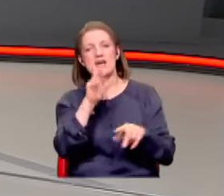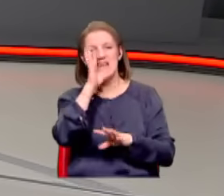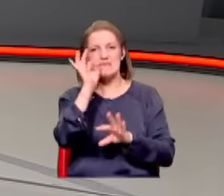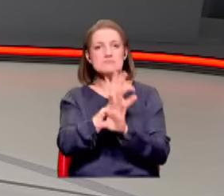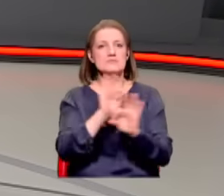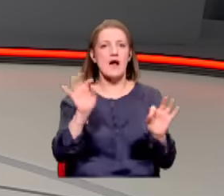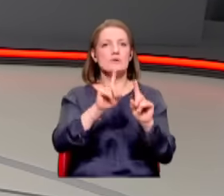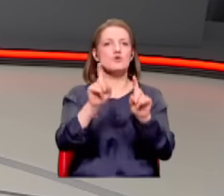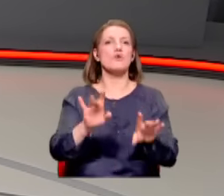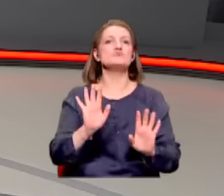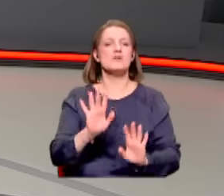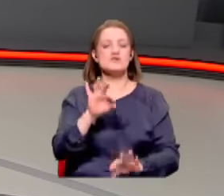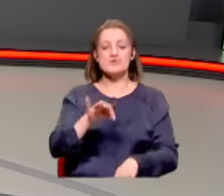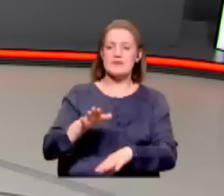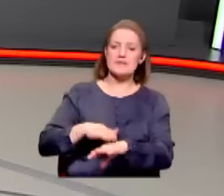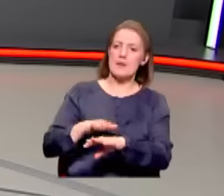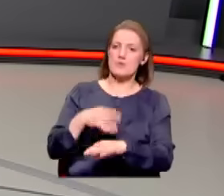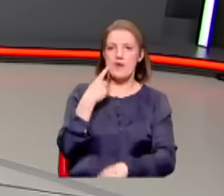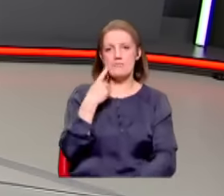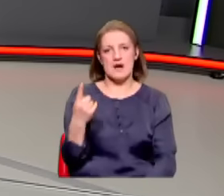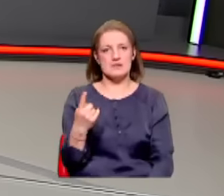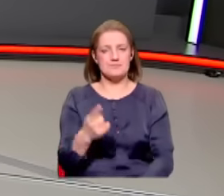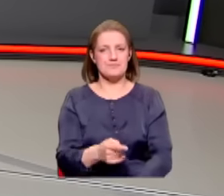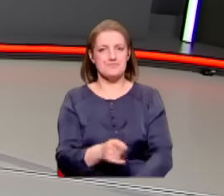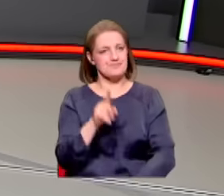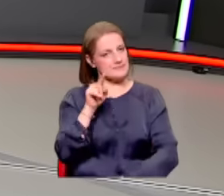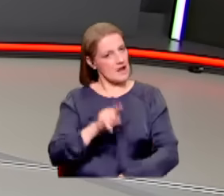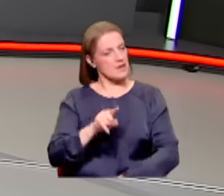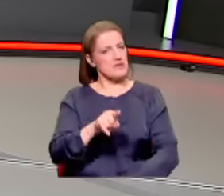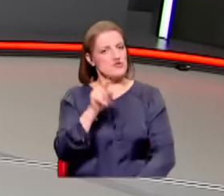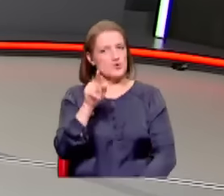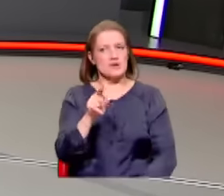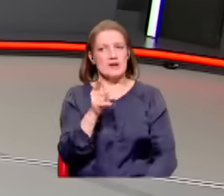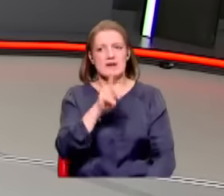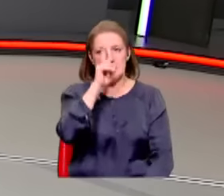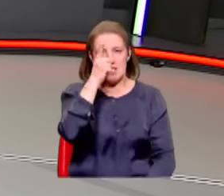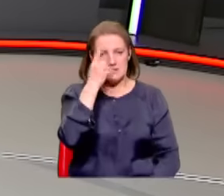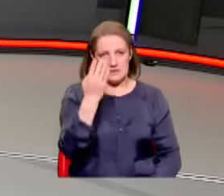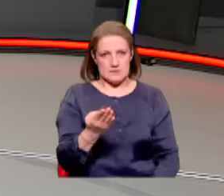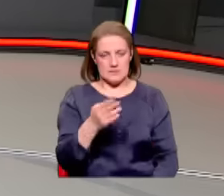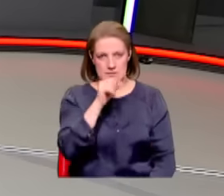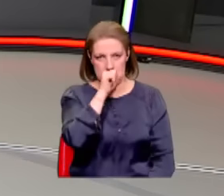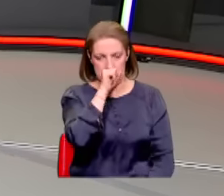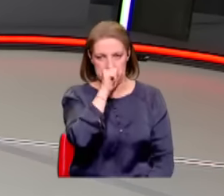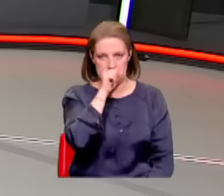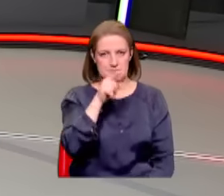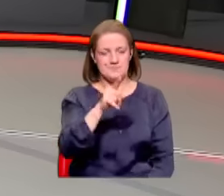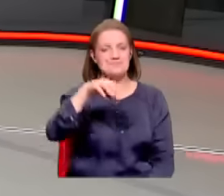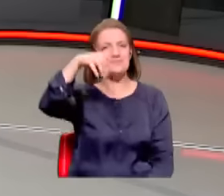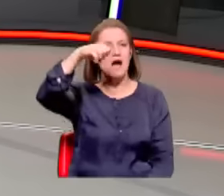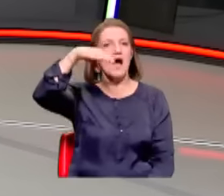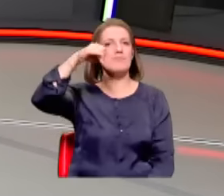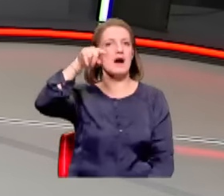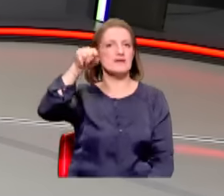sormayacak mı? Şimdi ne yapıyorlar bakalım? Takip edeceğiz onları da. Yalnız şimdi AK